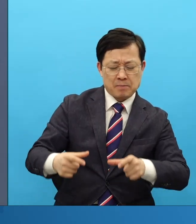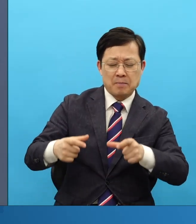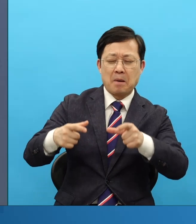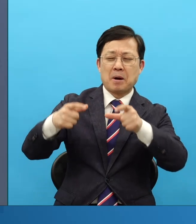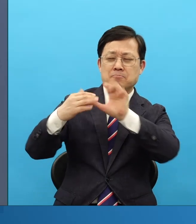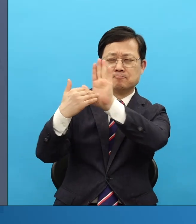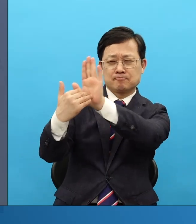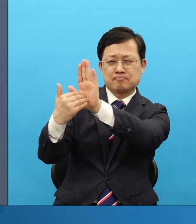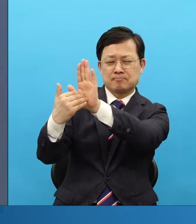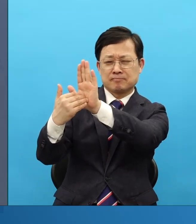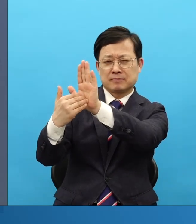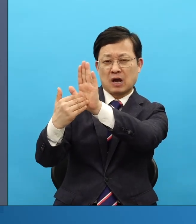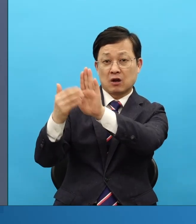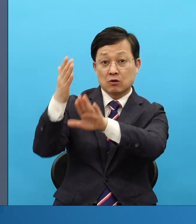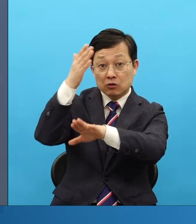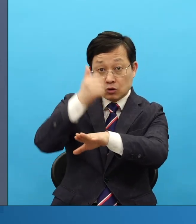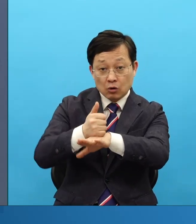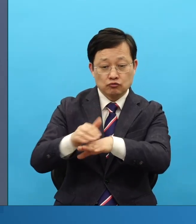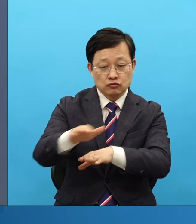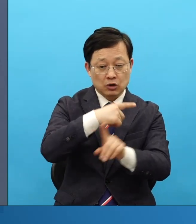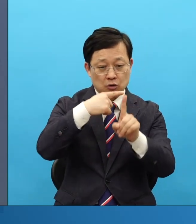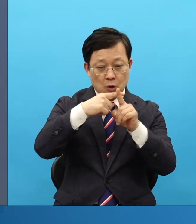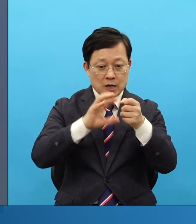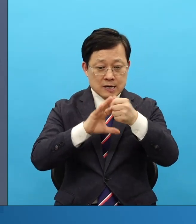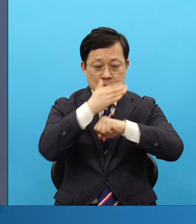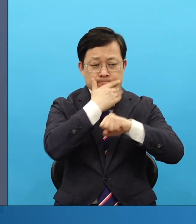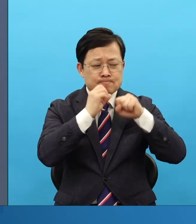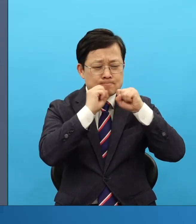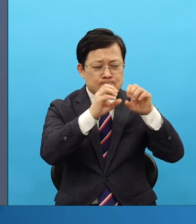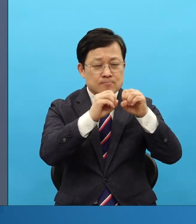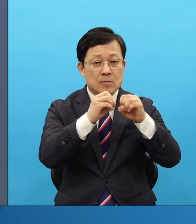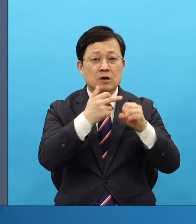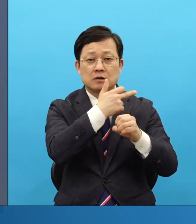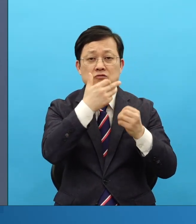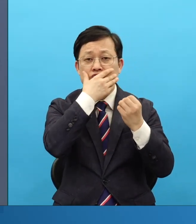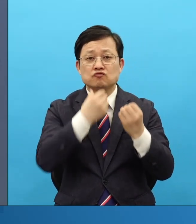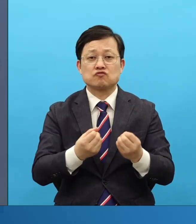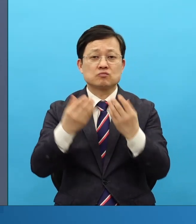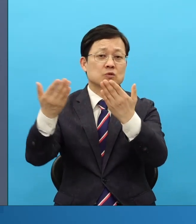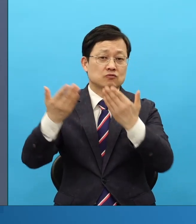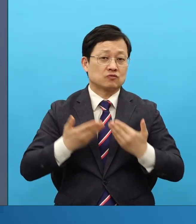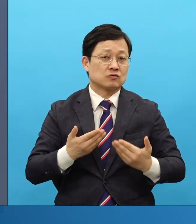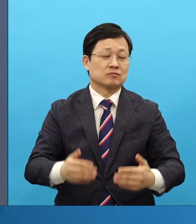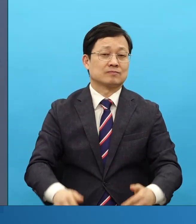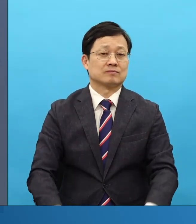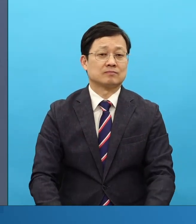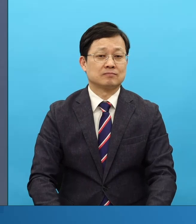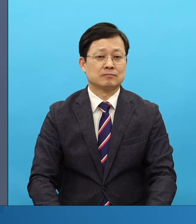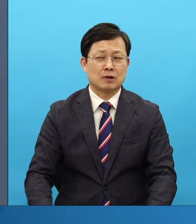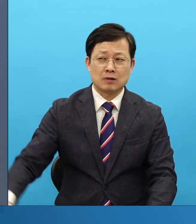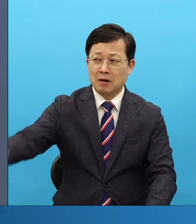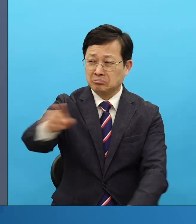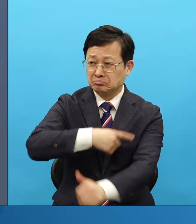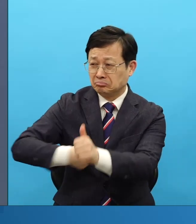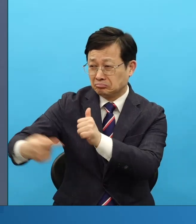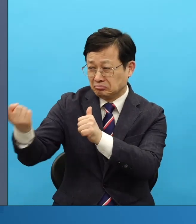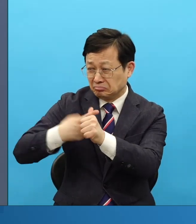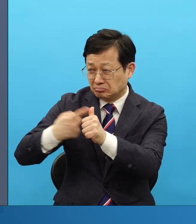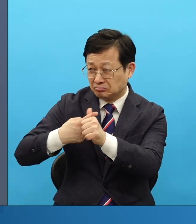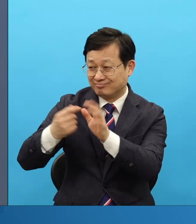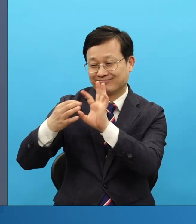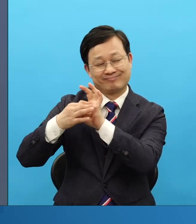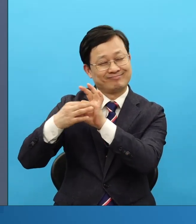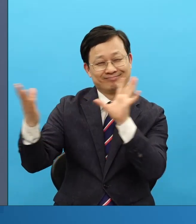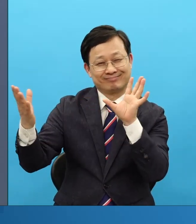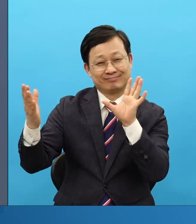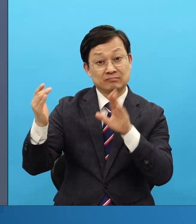who 그래서 kept 우리가 the 세계 복음하는 partisans. 교회를 하나님 축복하셨어요. 누가 뭐래도요. And God blessed us to be a church to do world evangelization, no matter what anybody